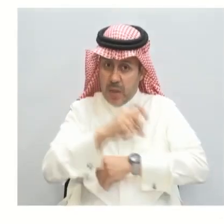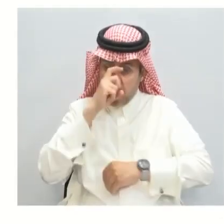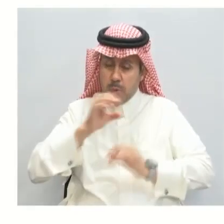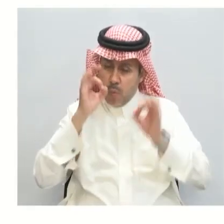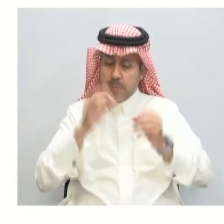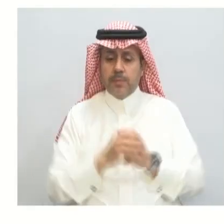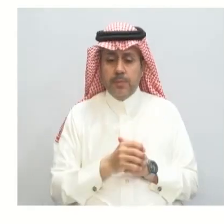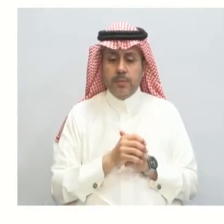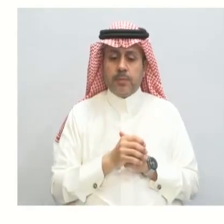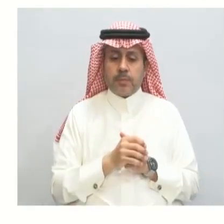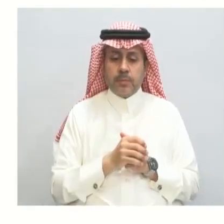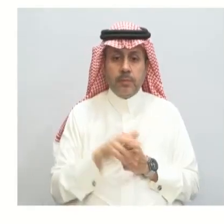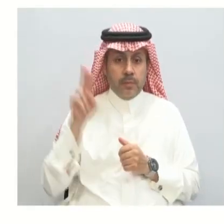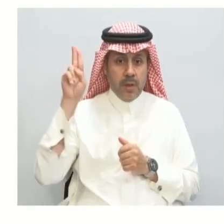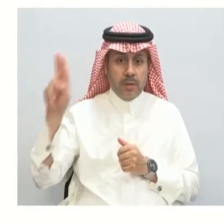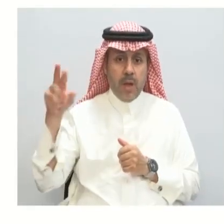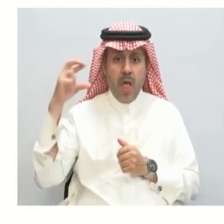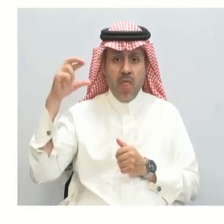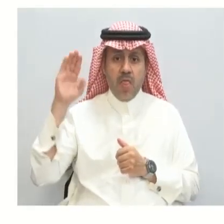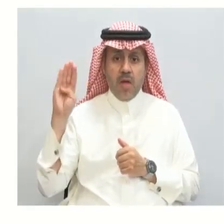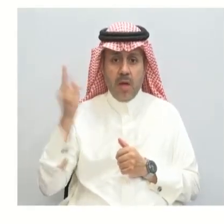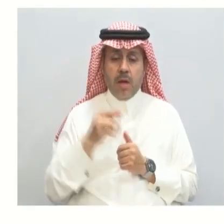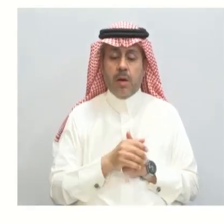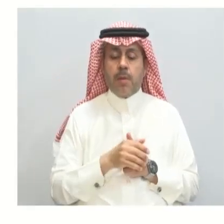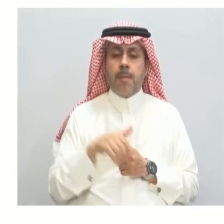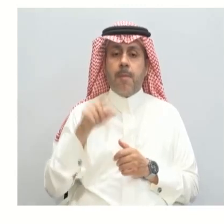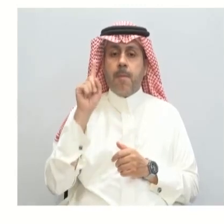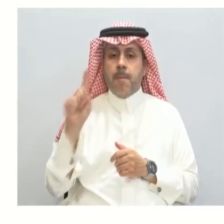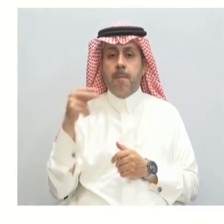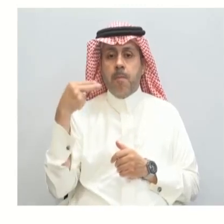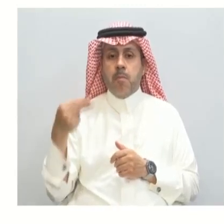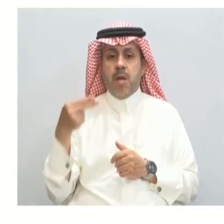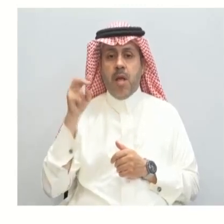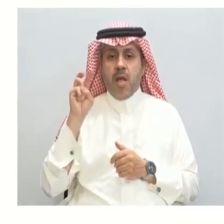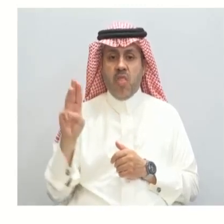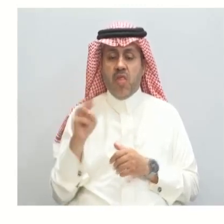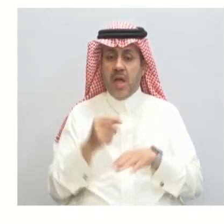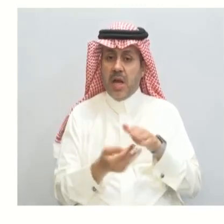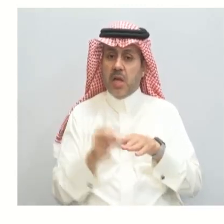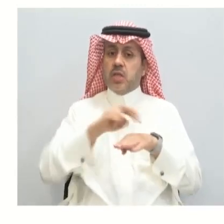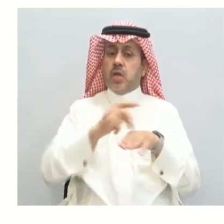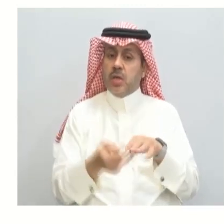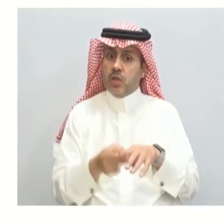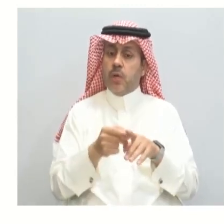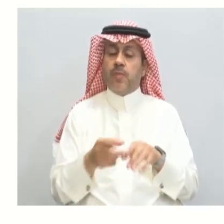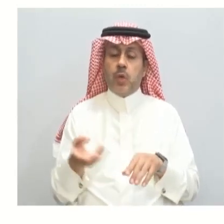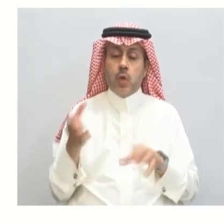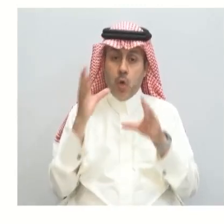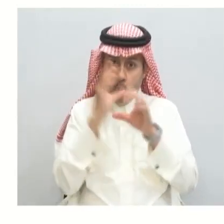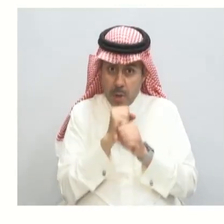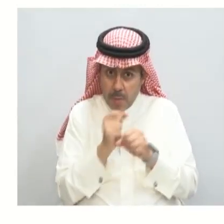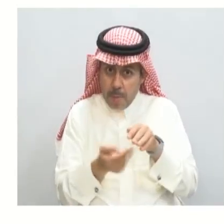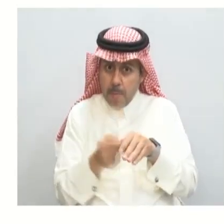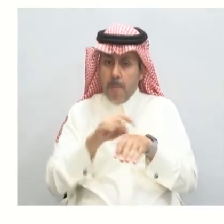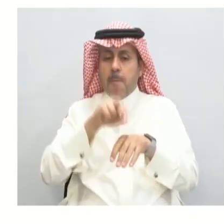منها التذكير ببعث الناس من قبورهم للحساب والجزاء مما يبعث الانسان على